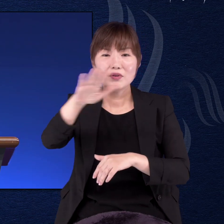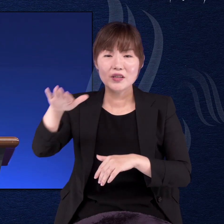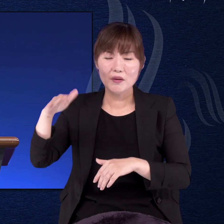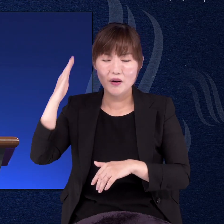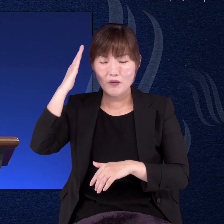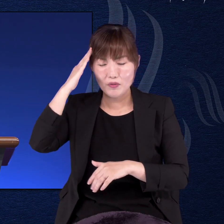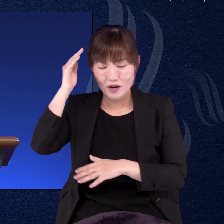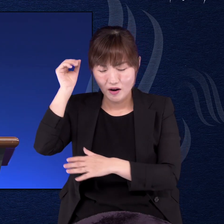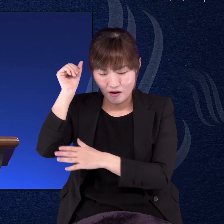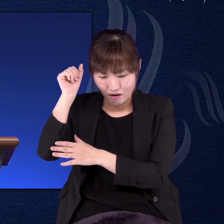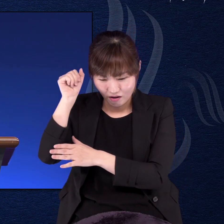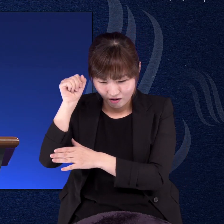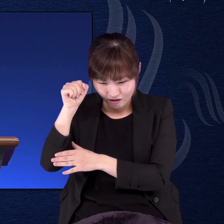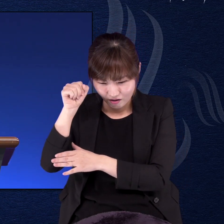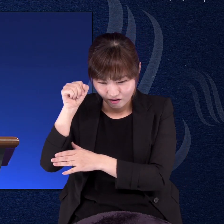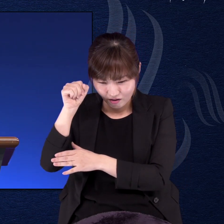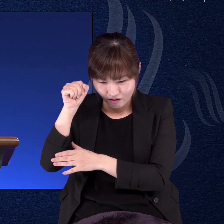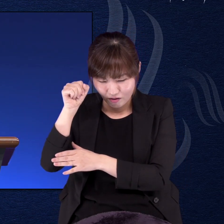말씀을 들으시겠어요?